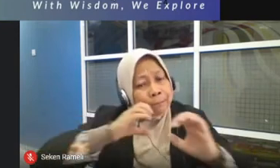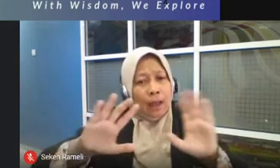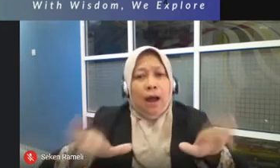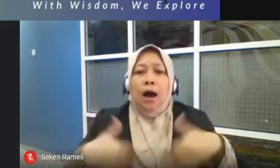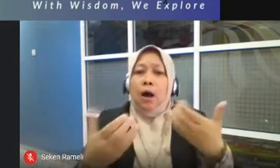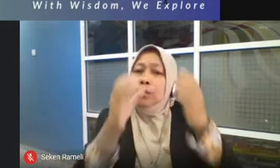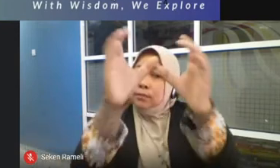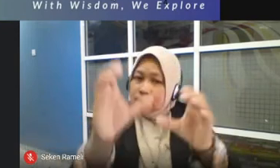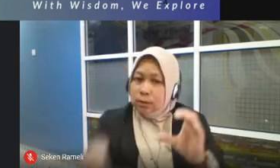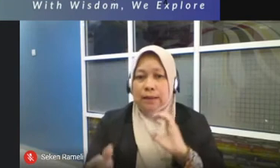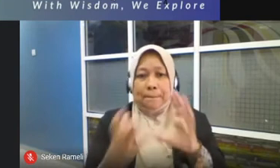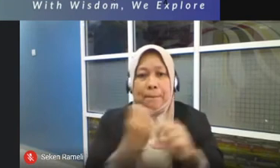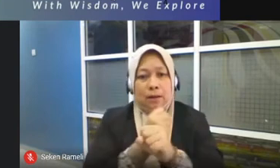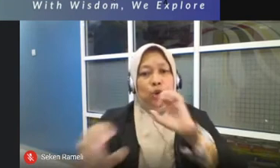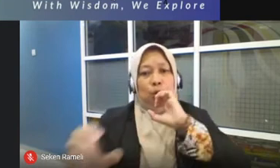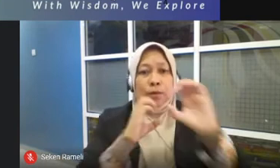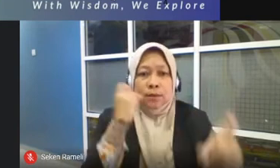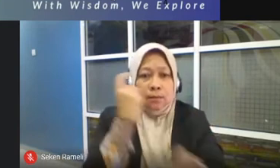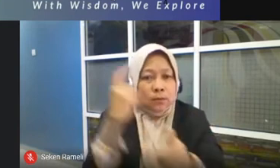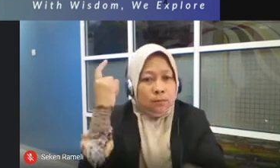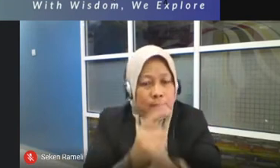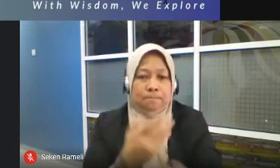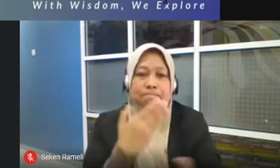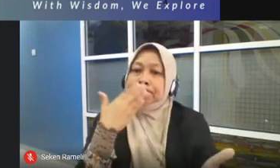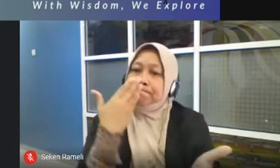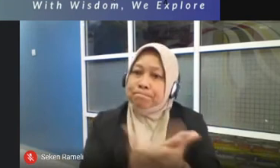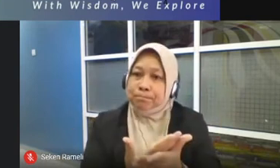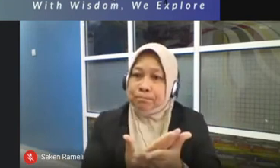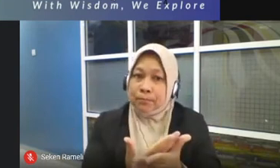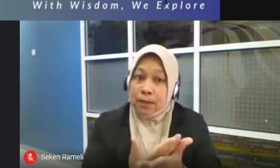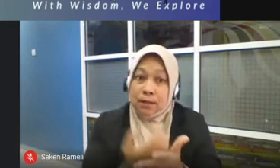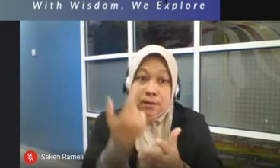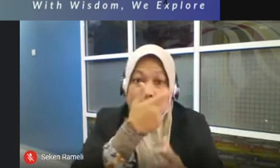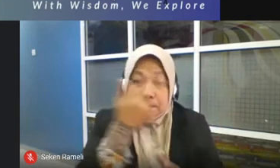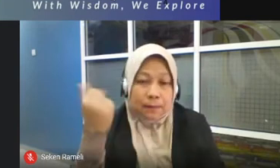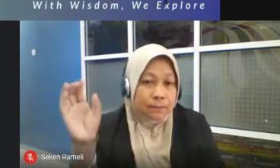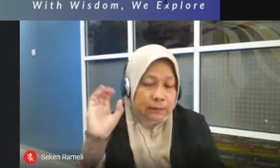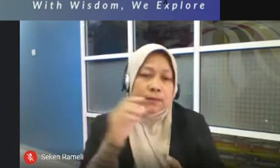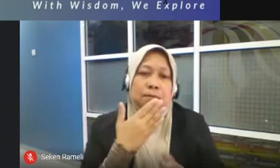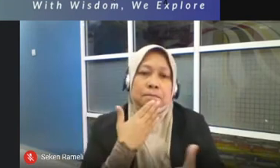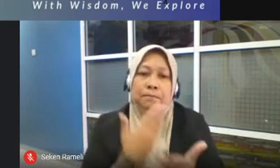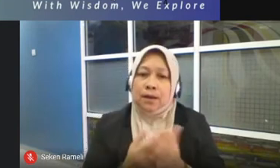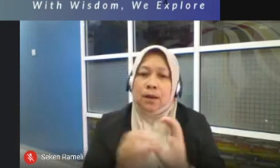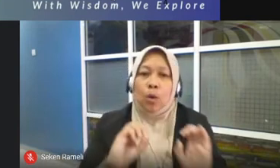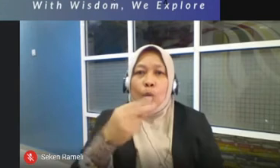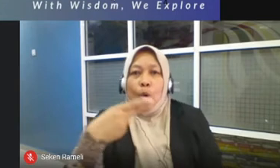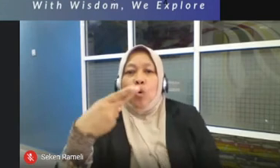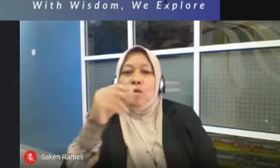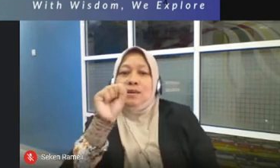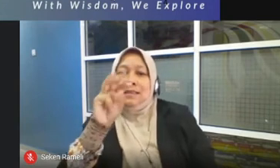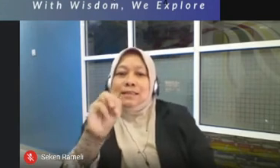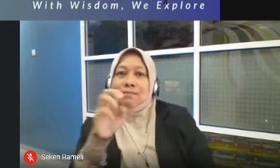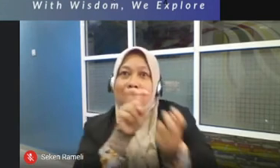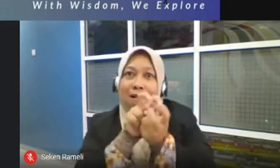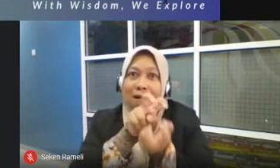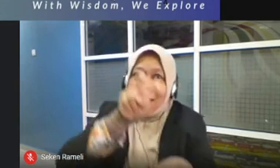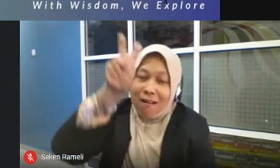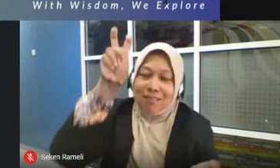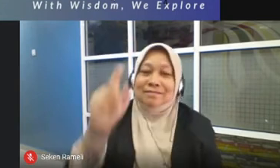nak dapatkan komunikasi yang berkesan. Sebab tu kita panggil dia Awesome Speaker. Jadi seterusnya, kena keluar daripada